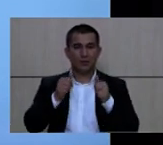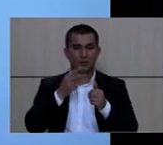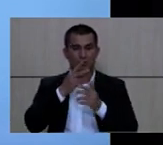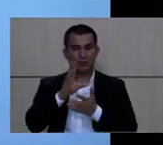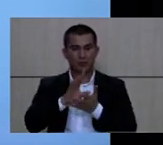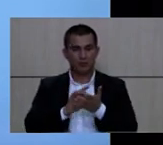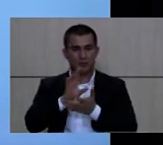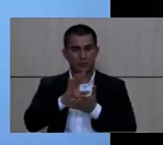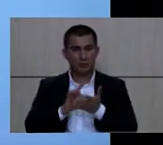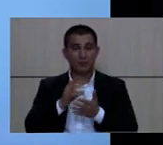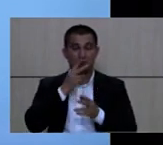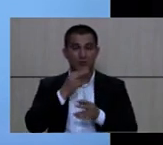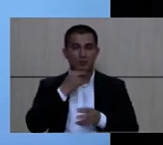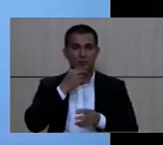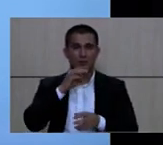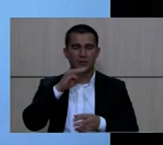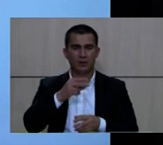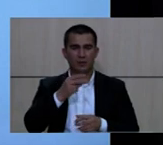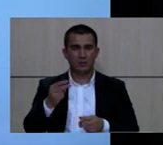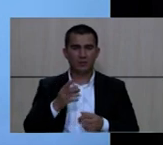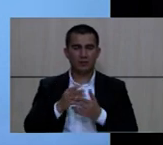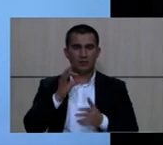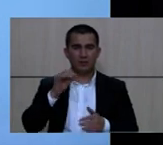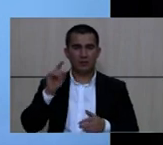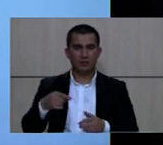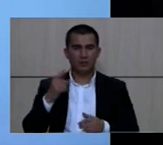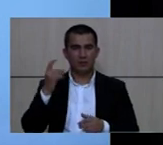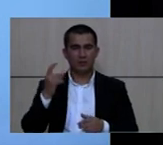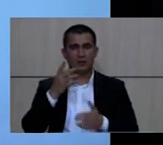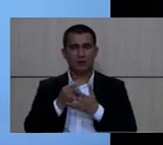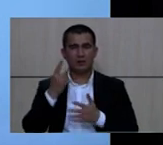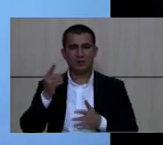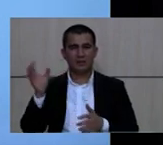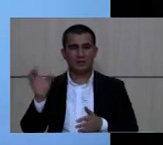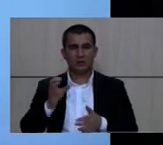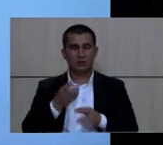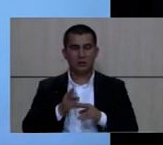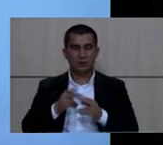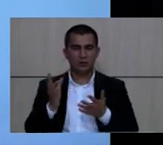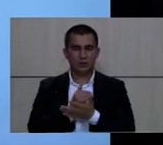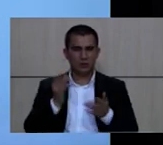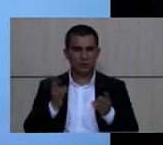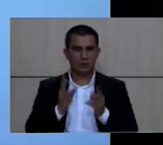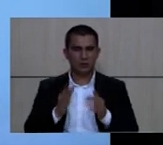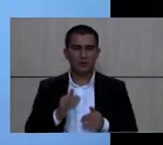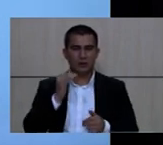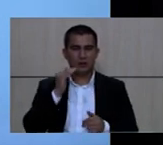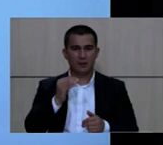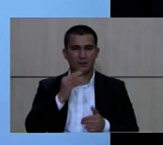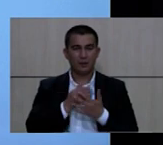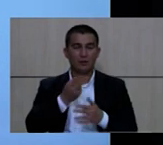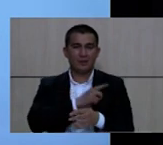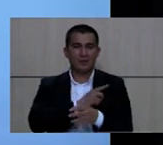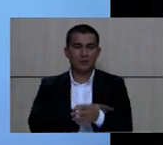0.4 kilogramga teng, T barobar 0.1 sekund topishimiz lozim. F, ya'ni